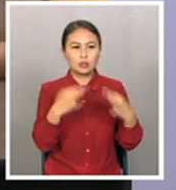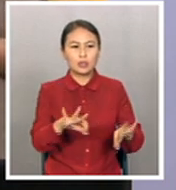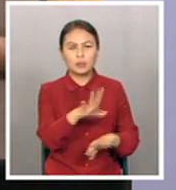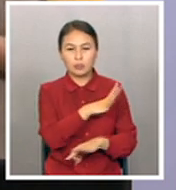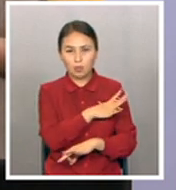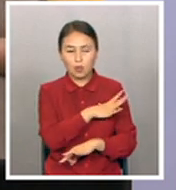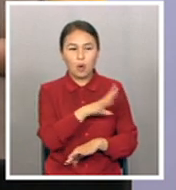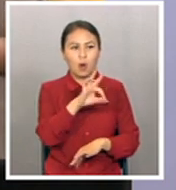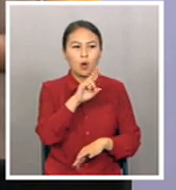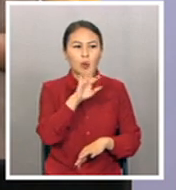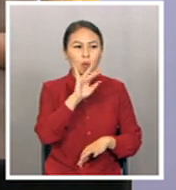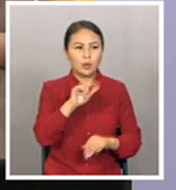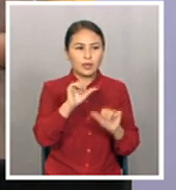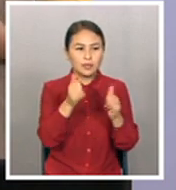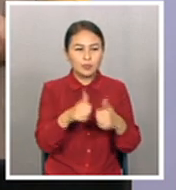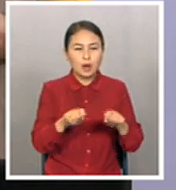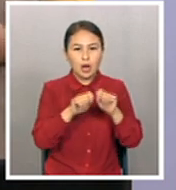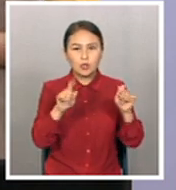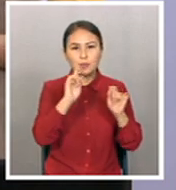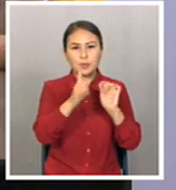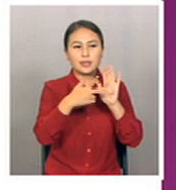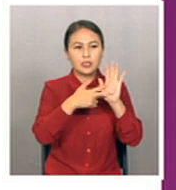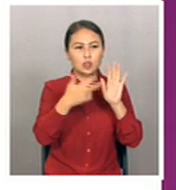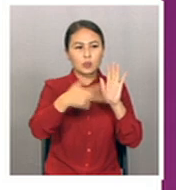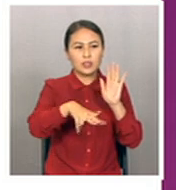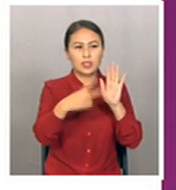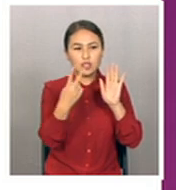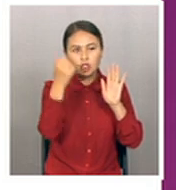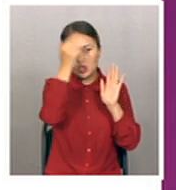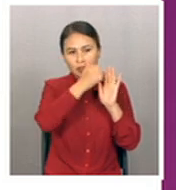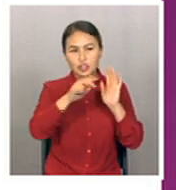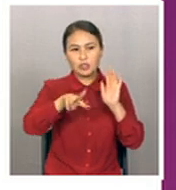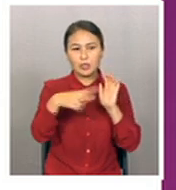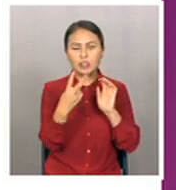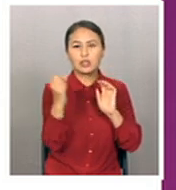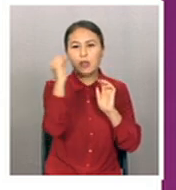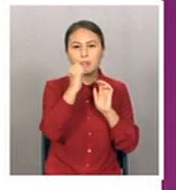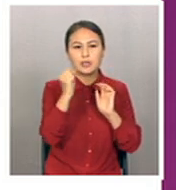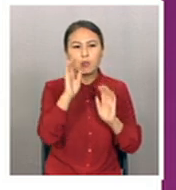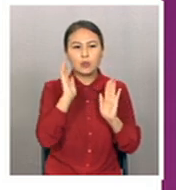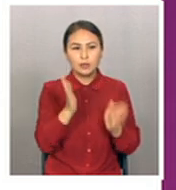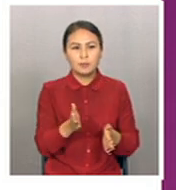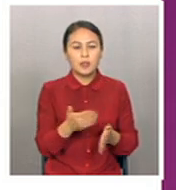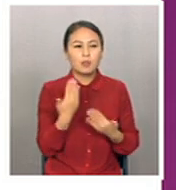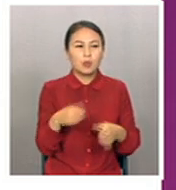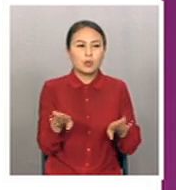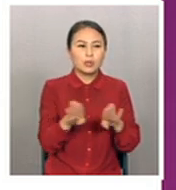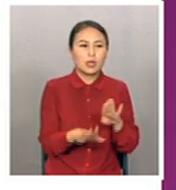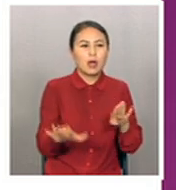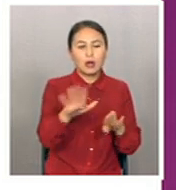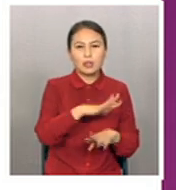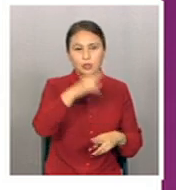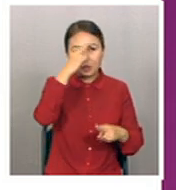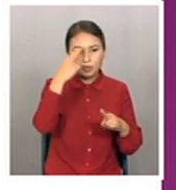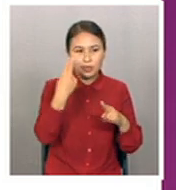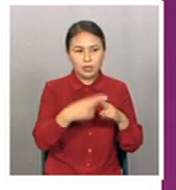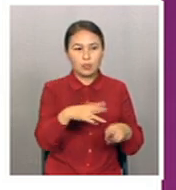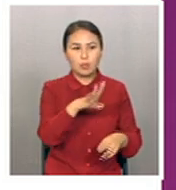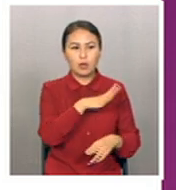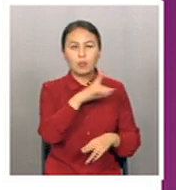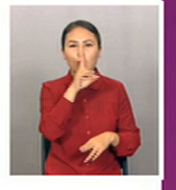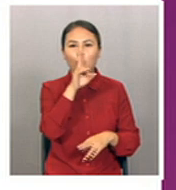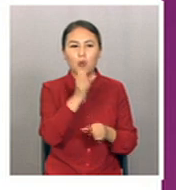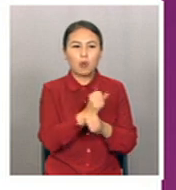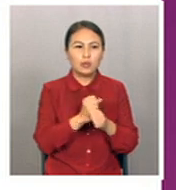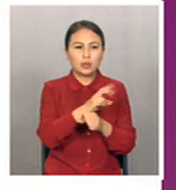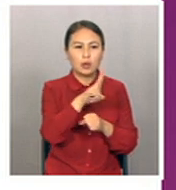болатын. Округтің ресми ашылуы 1832 жылы 22 тамызда болды. Бұл өңірдің аға сұлтаны болып,